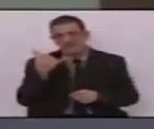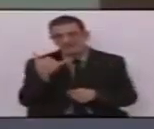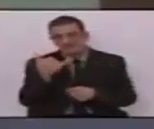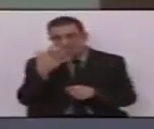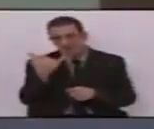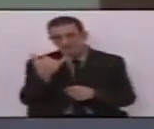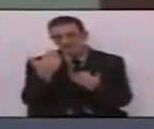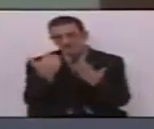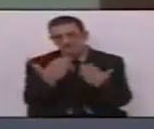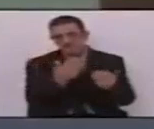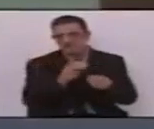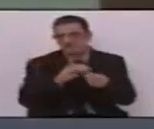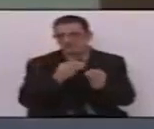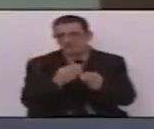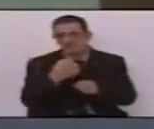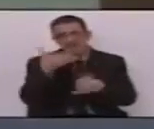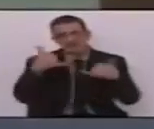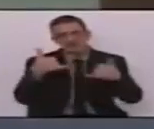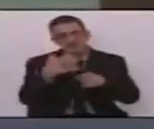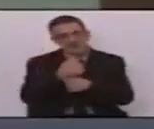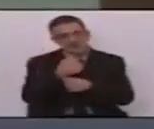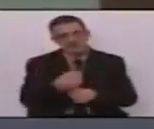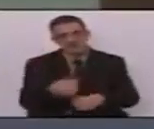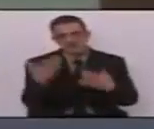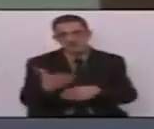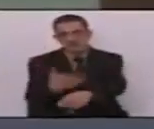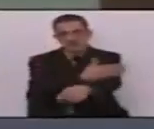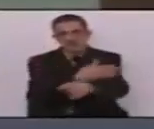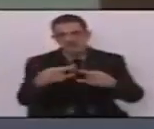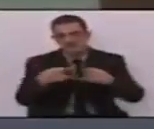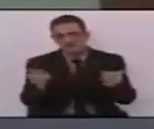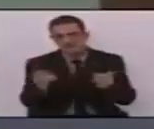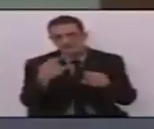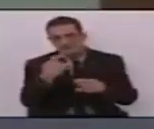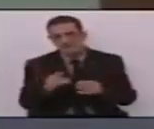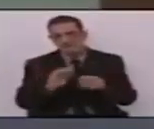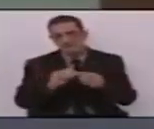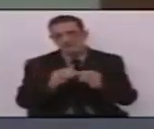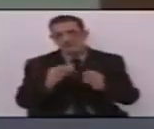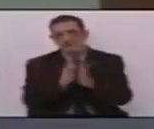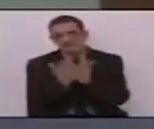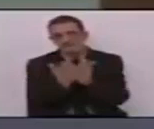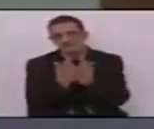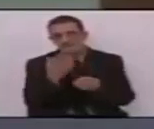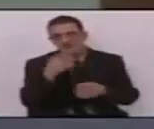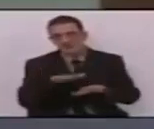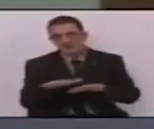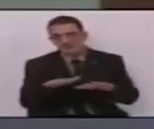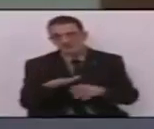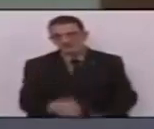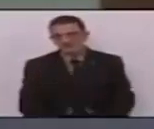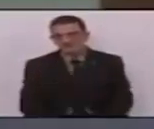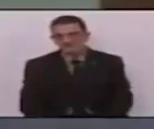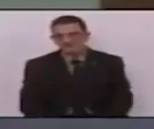3 4 5 10 12 عبد هما اللي يستفيدوا، ولا باش يستفيد الجزائر كامل؟ نهار كي حليناهم كان دفتر الشروط سيد الوزير يقول بلي لازم ينشئوا